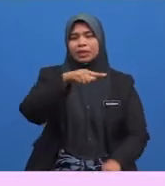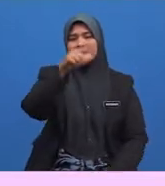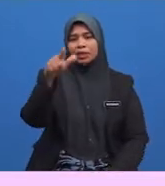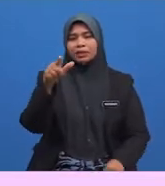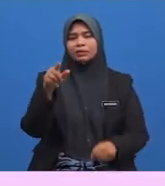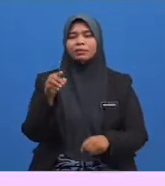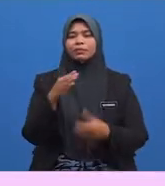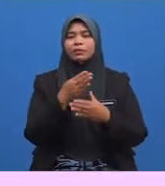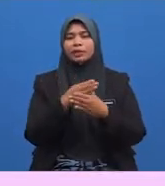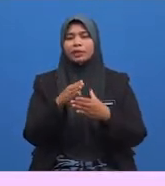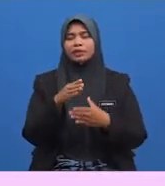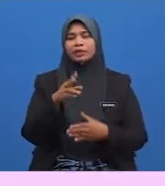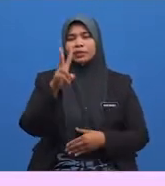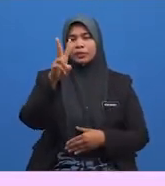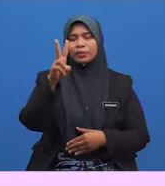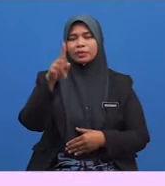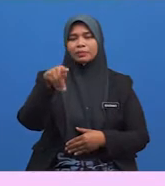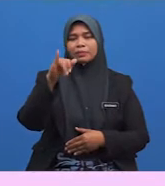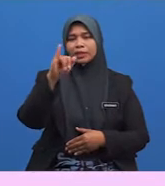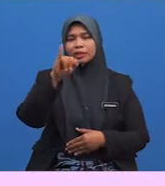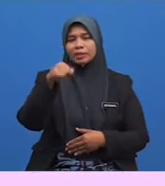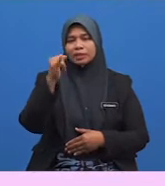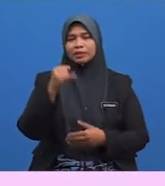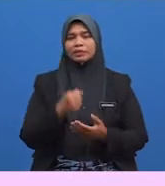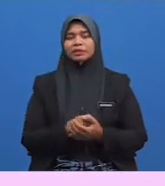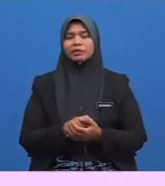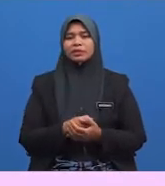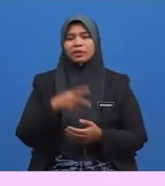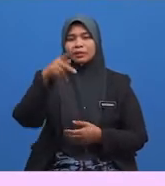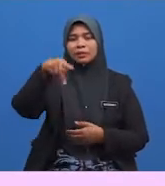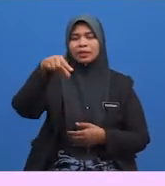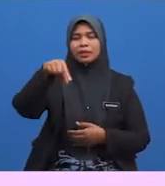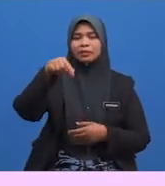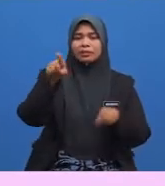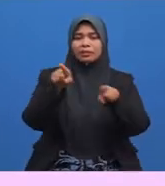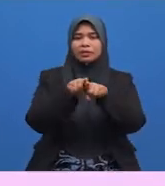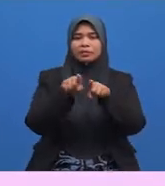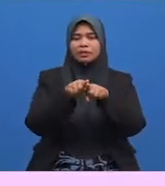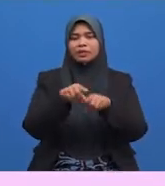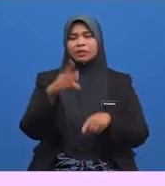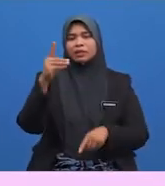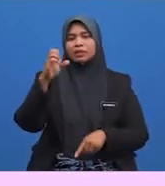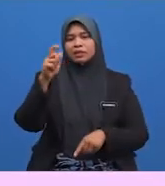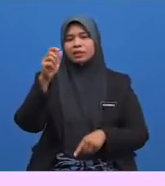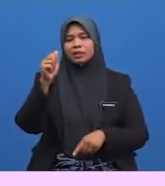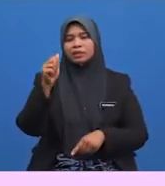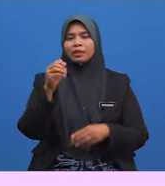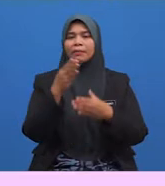panjang lengkung dengan simbol PQ, maka PQ sama dengan theta